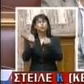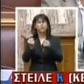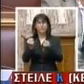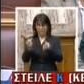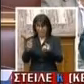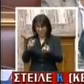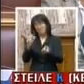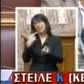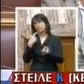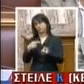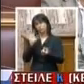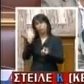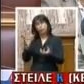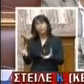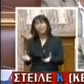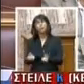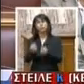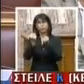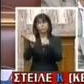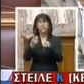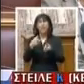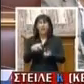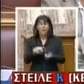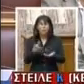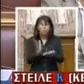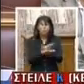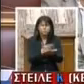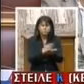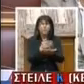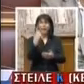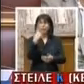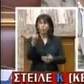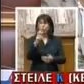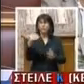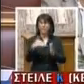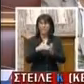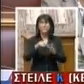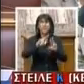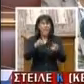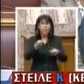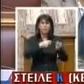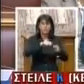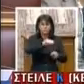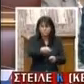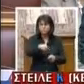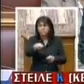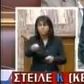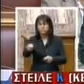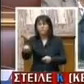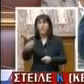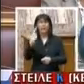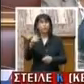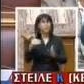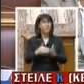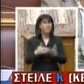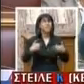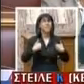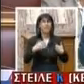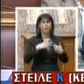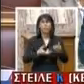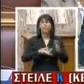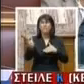ξεκληρίσει 120.000 λουκέτα στις μικρομεσαίες επιχειρήσεις. 100.000 νέοι άνθρωποι εγκαταλείπουν